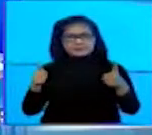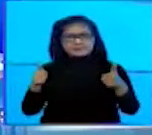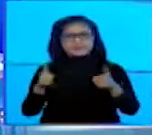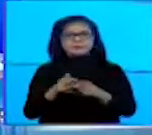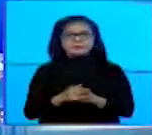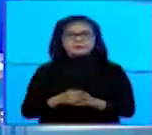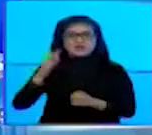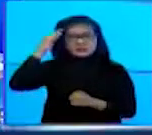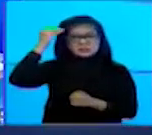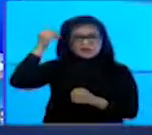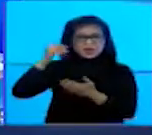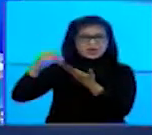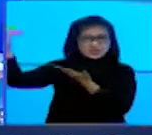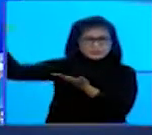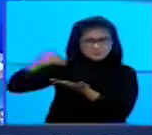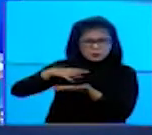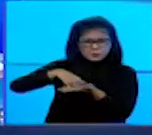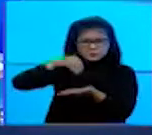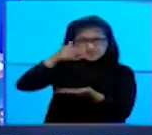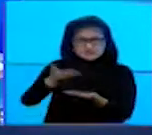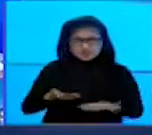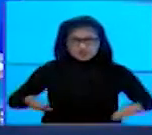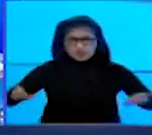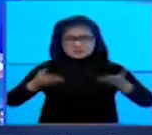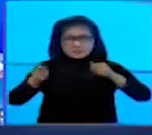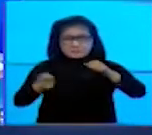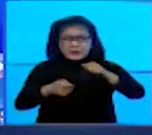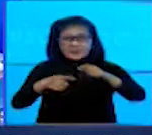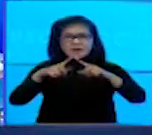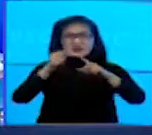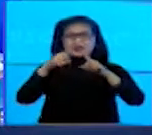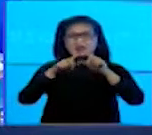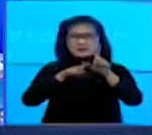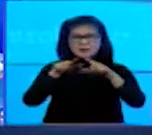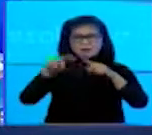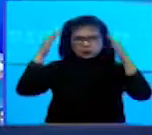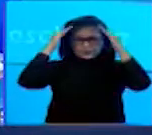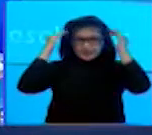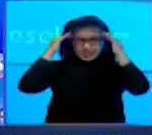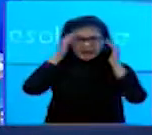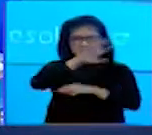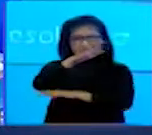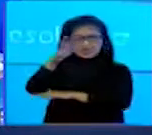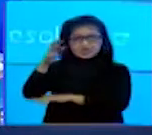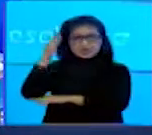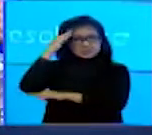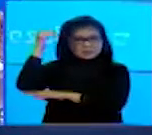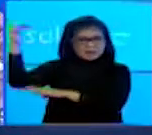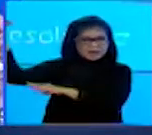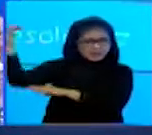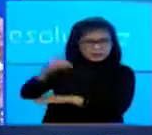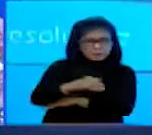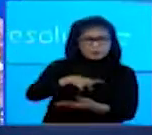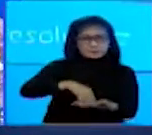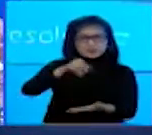Ya, pemirsa, rencana impor beras di tengah panen raya menuai penolakan petani di berbagai daerah. Ironisnya, rencana impor beras justru mengakibatkan